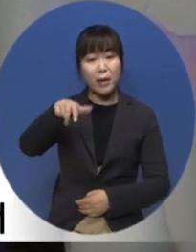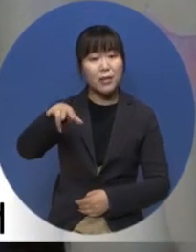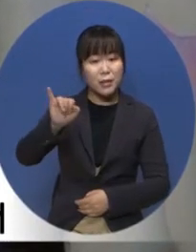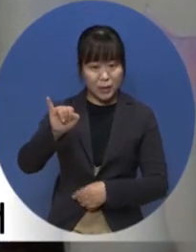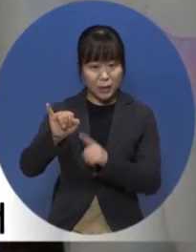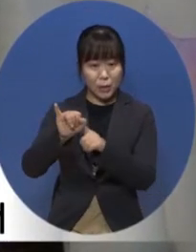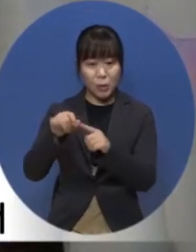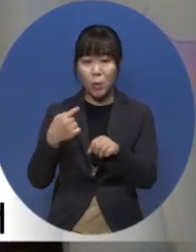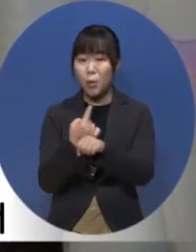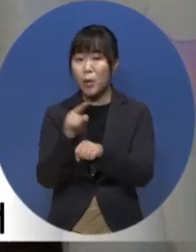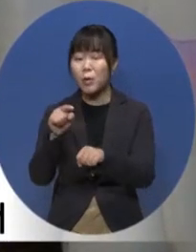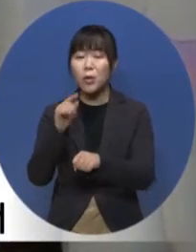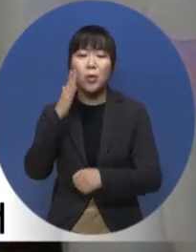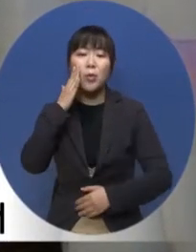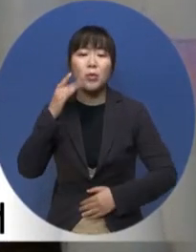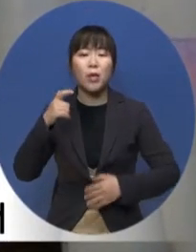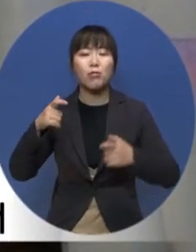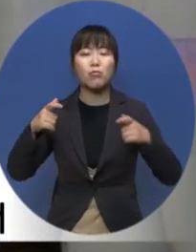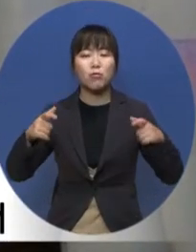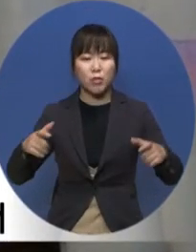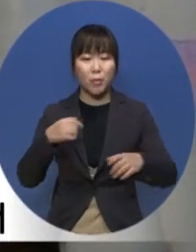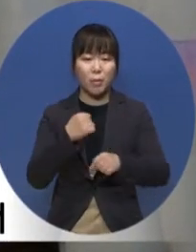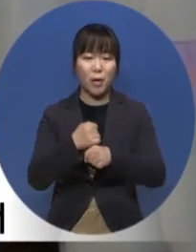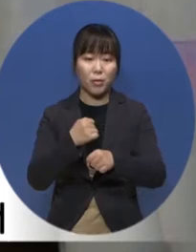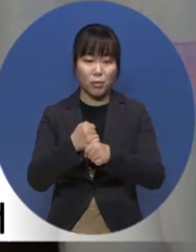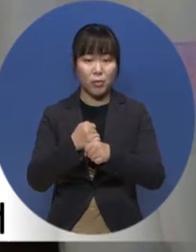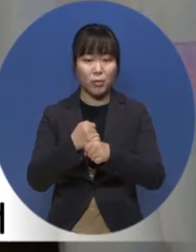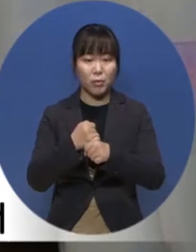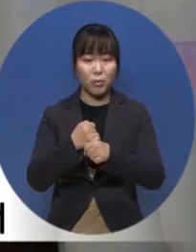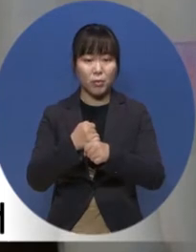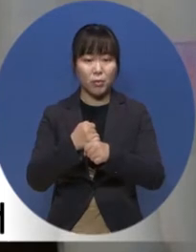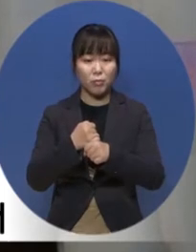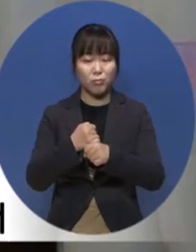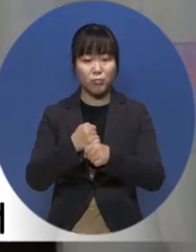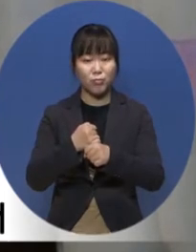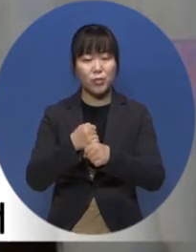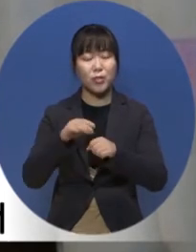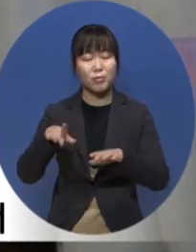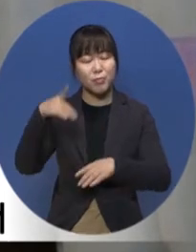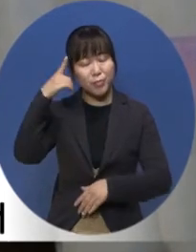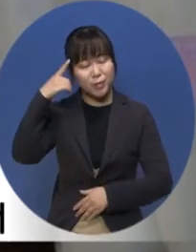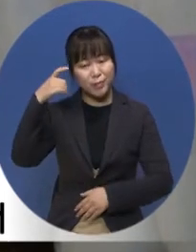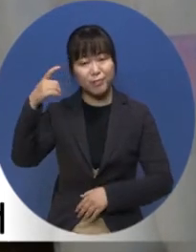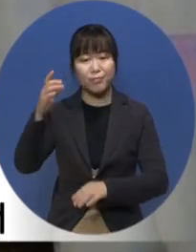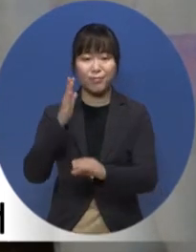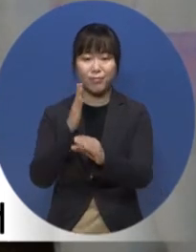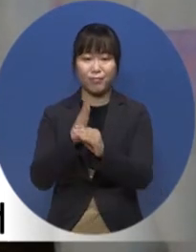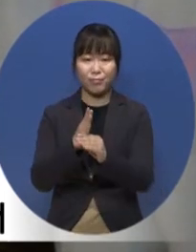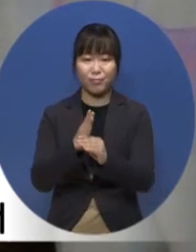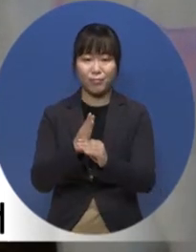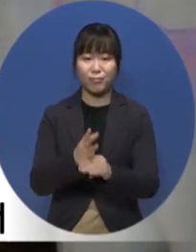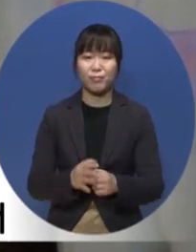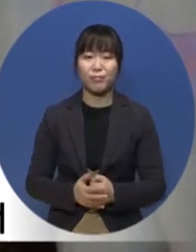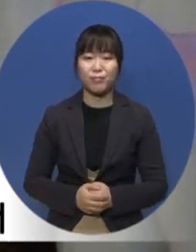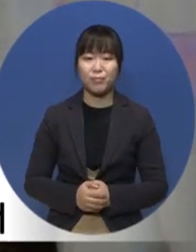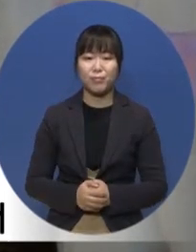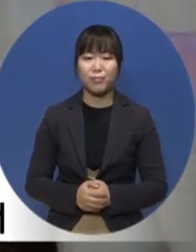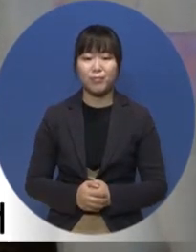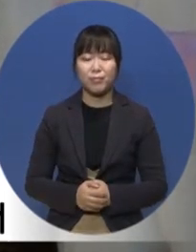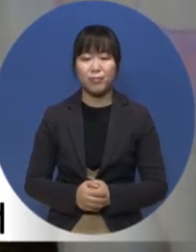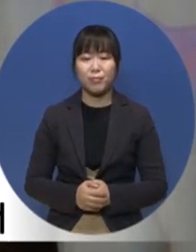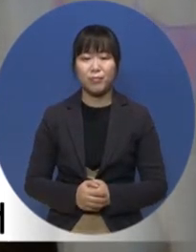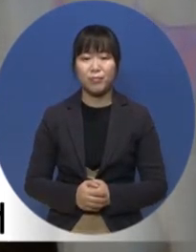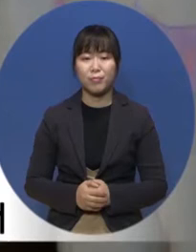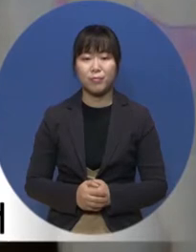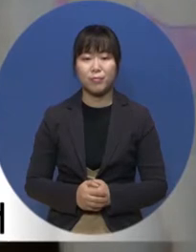조형물의 용산구청 에서 만들어져서 지금 그걸 우리가 추모하고 있었고 처음